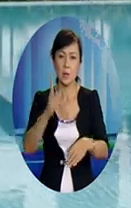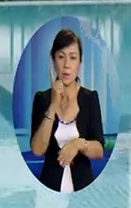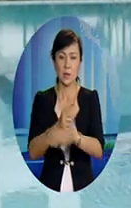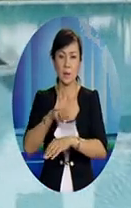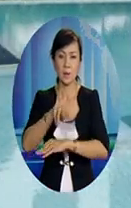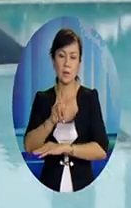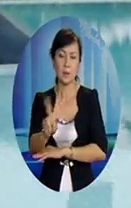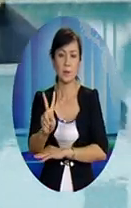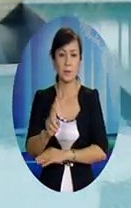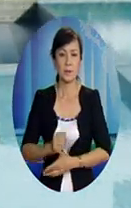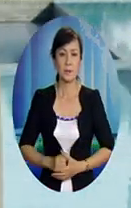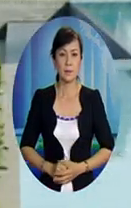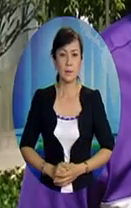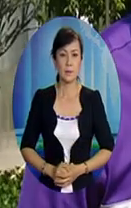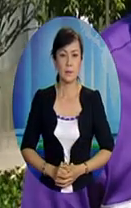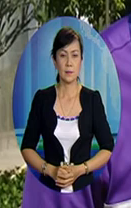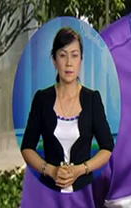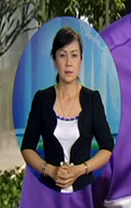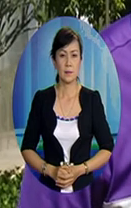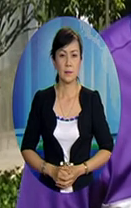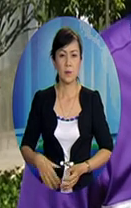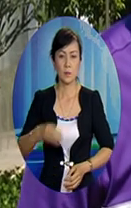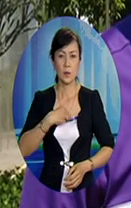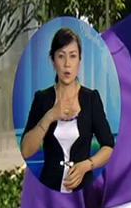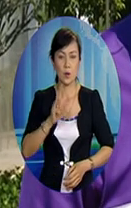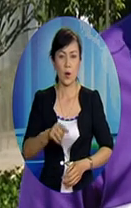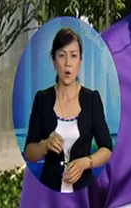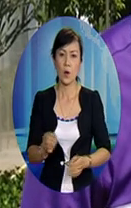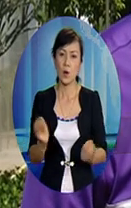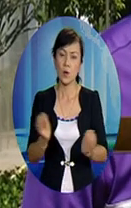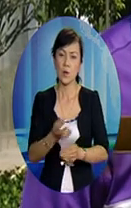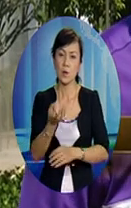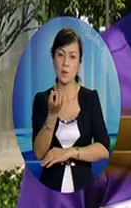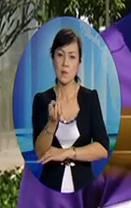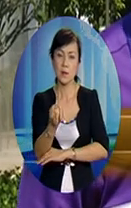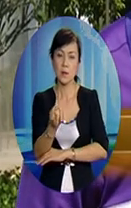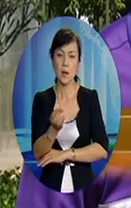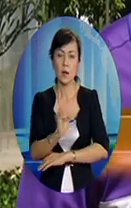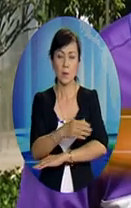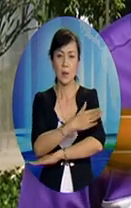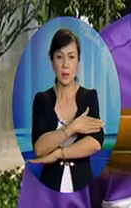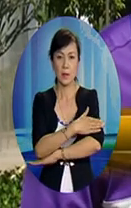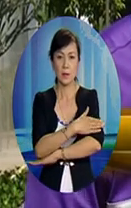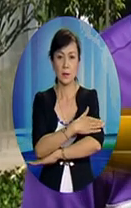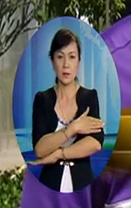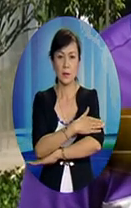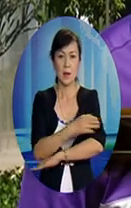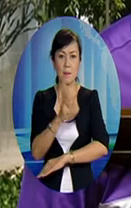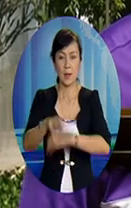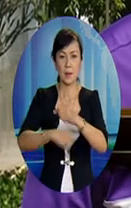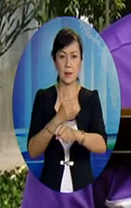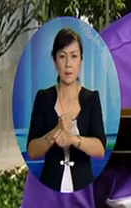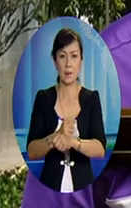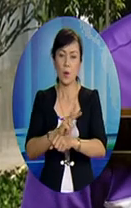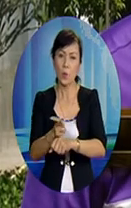m2. Chúng tôi có những gói như là cho vay không lãi suất trong 3 năm hoặc là